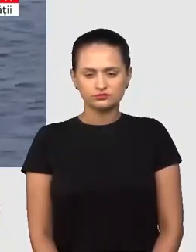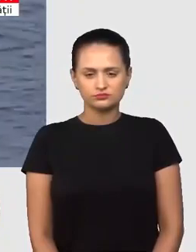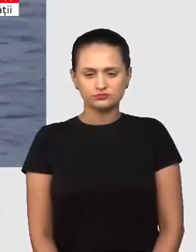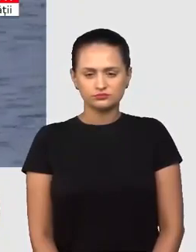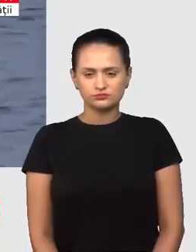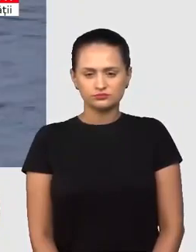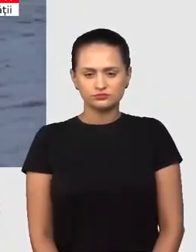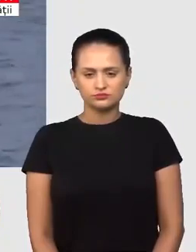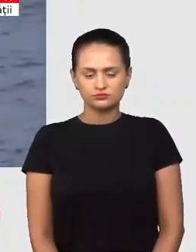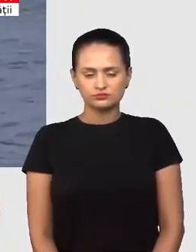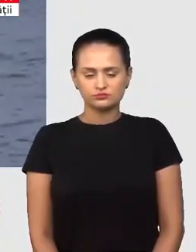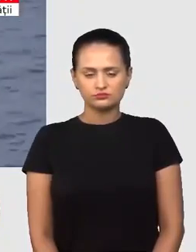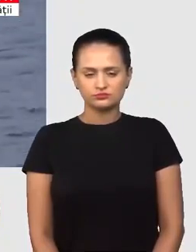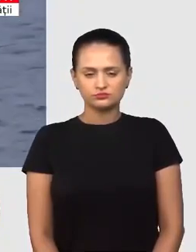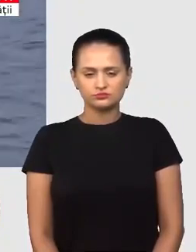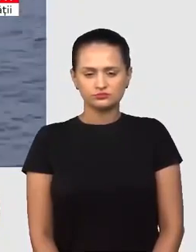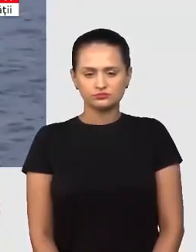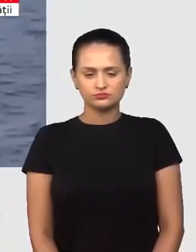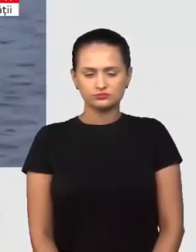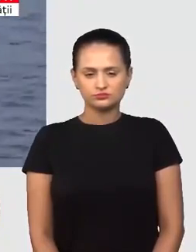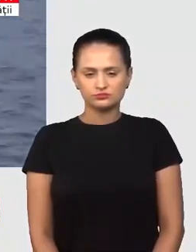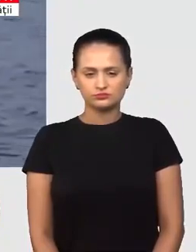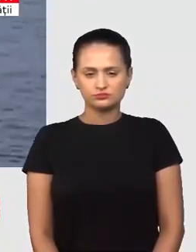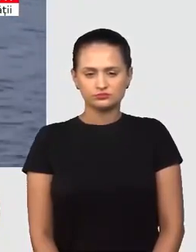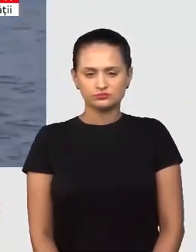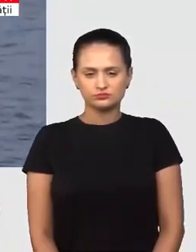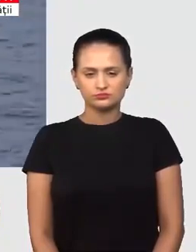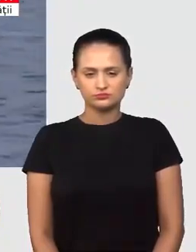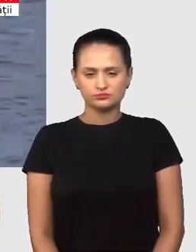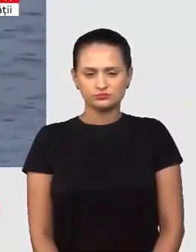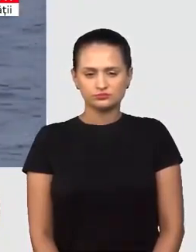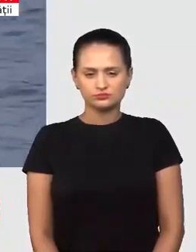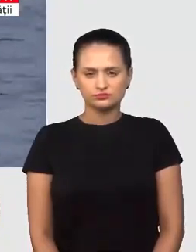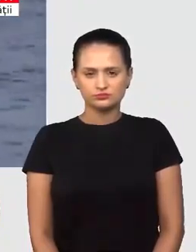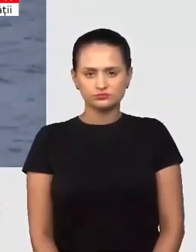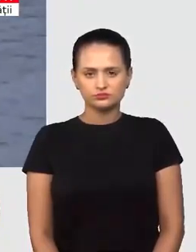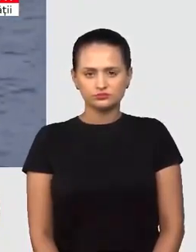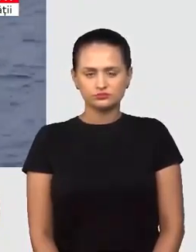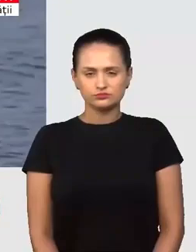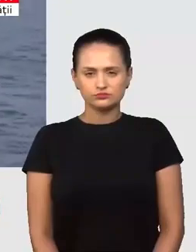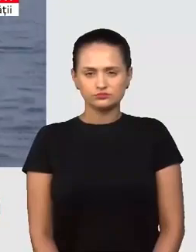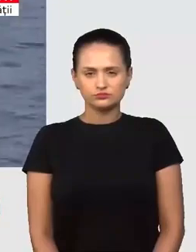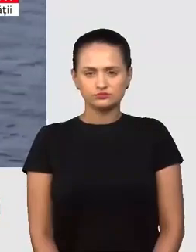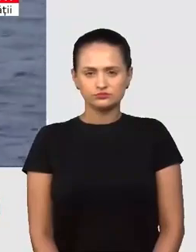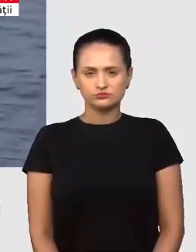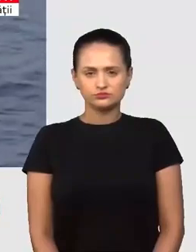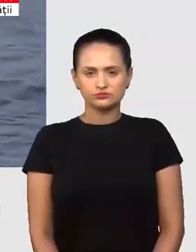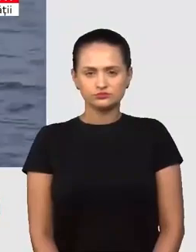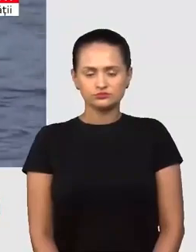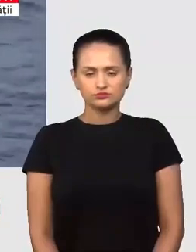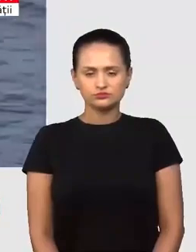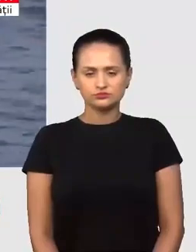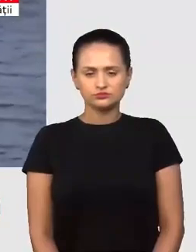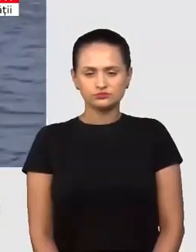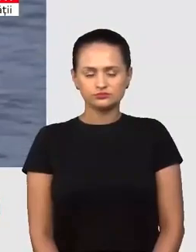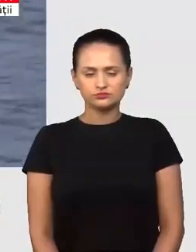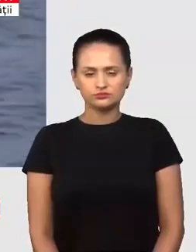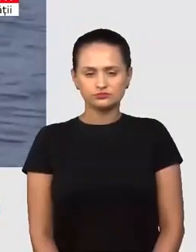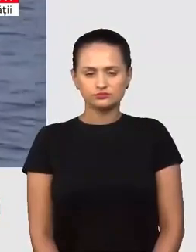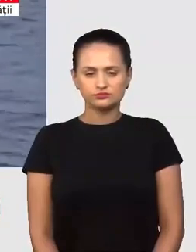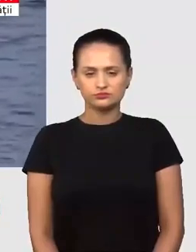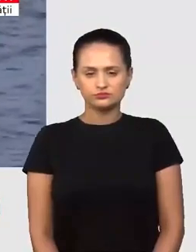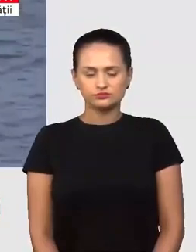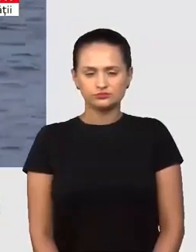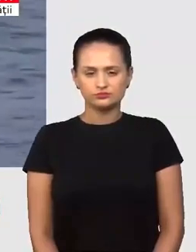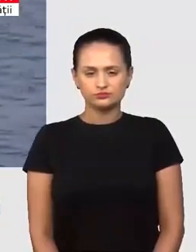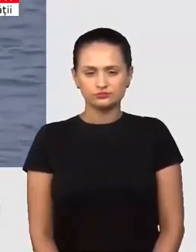și Ucraina și se consideră că peste 400 de mine ar fi în Marea Neagră. Multe dintre acestea sunt